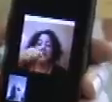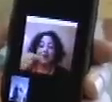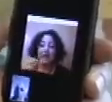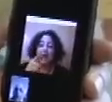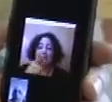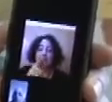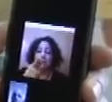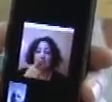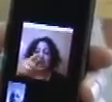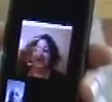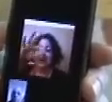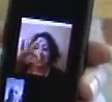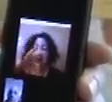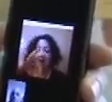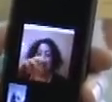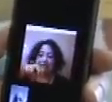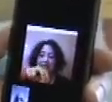Arzt.